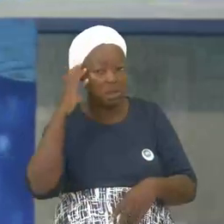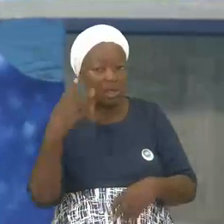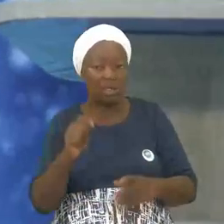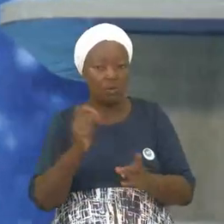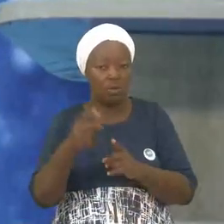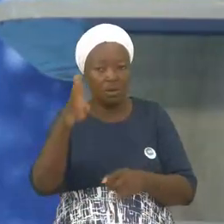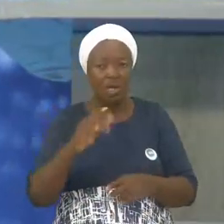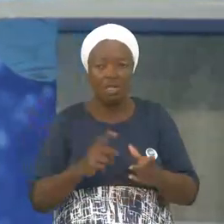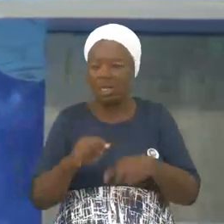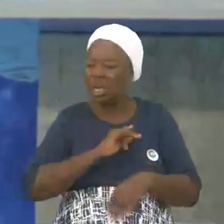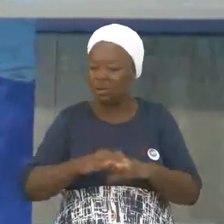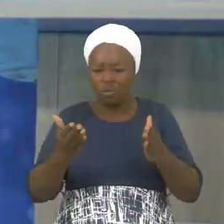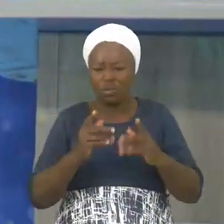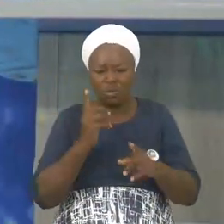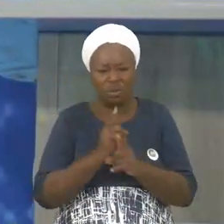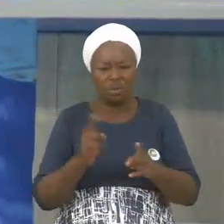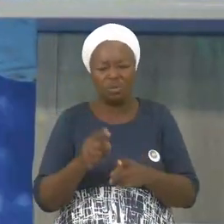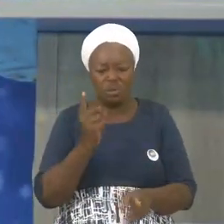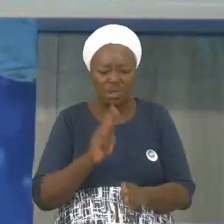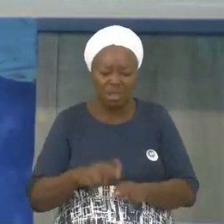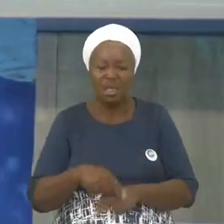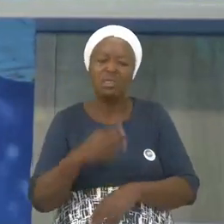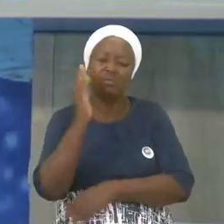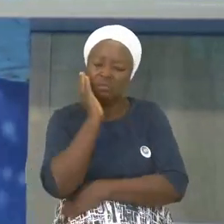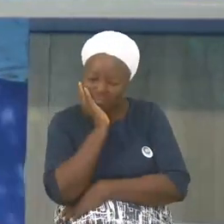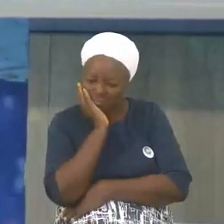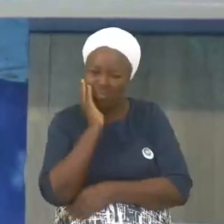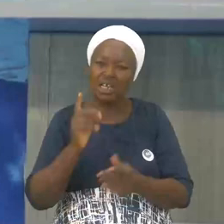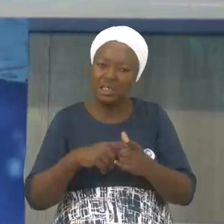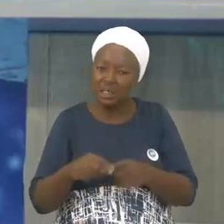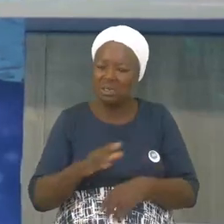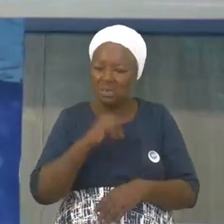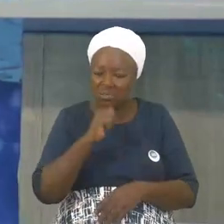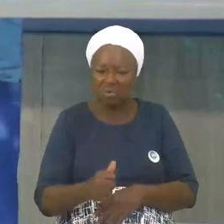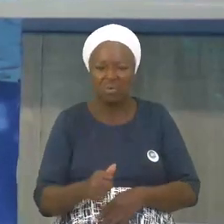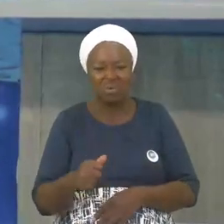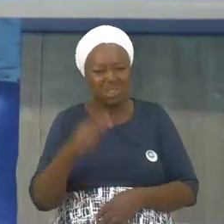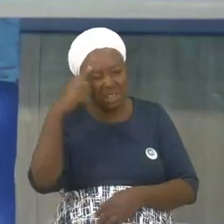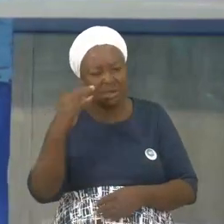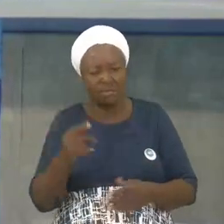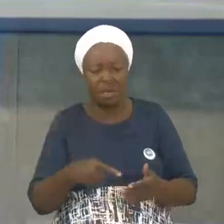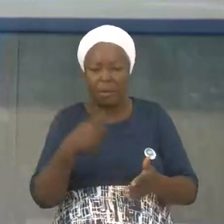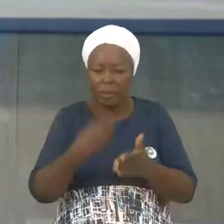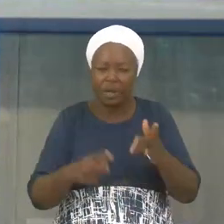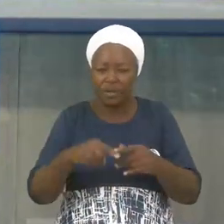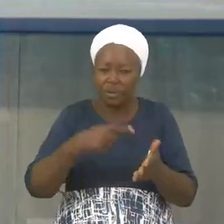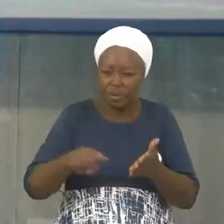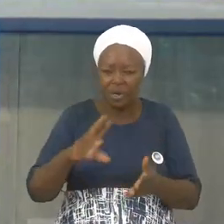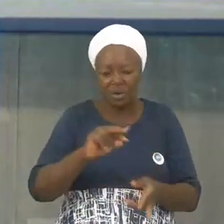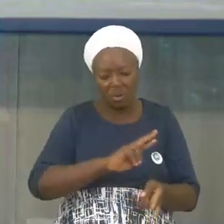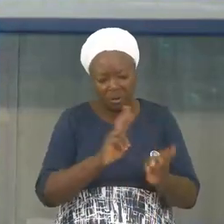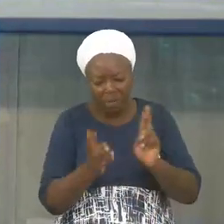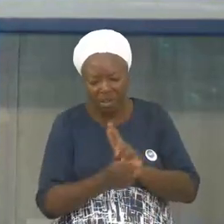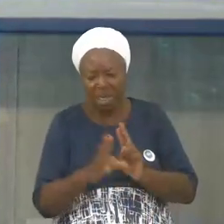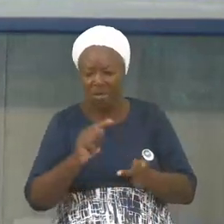tu viens ce soir et tu écoutes la parole de Dieu, je ne veux pas que tu aies les mêmes. Là,